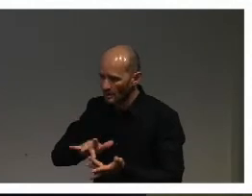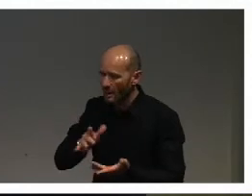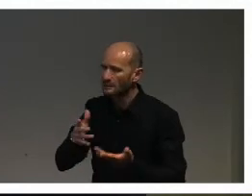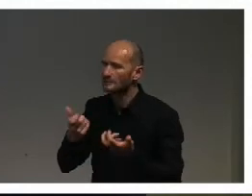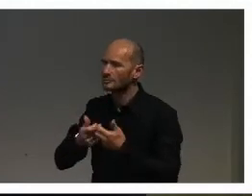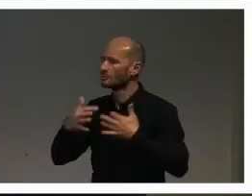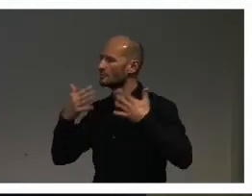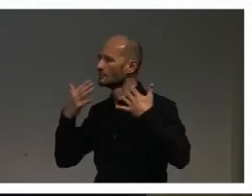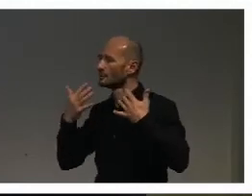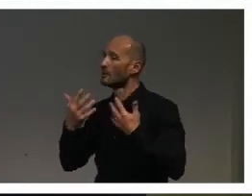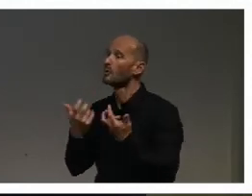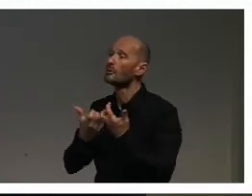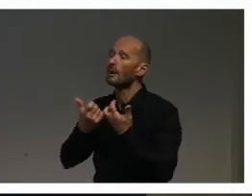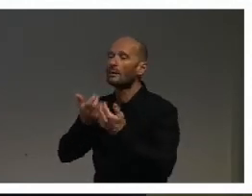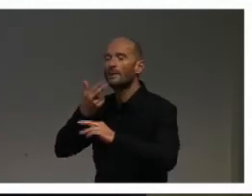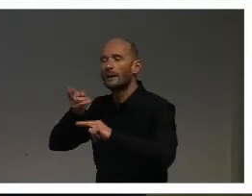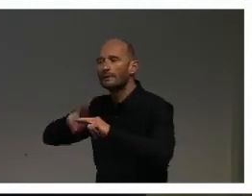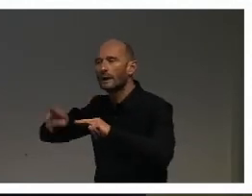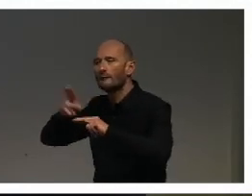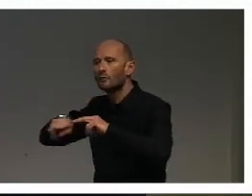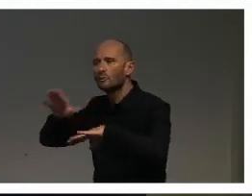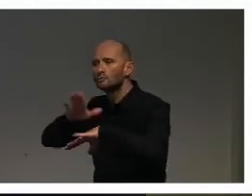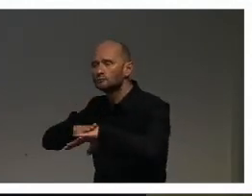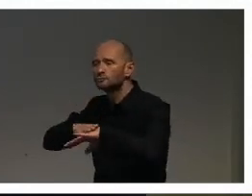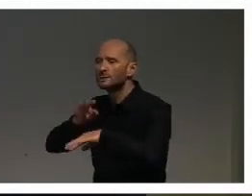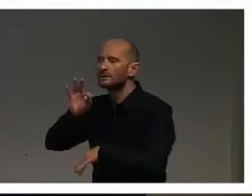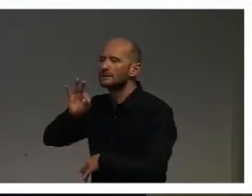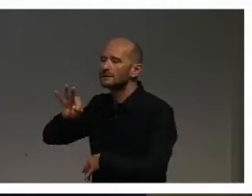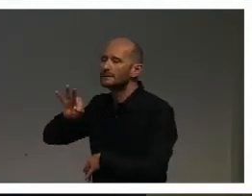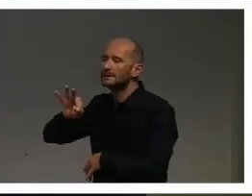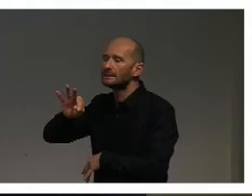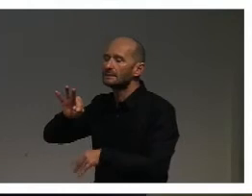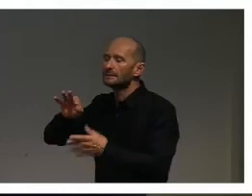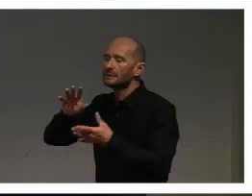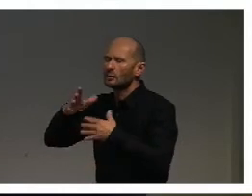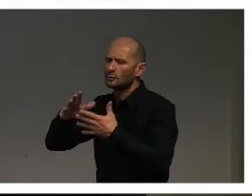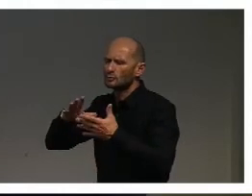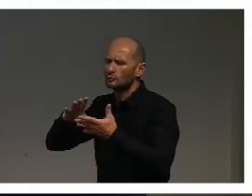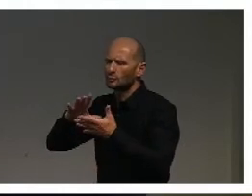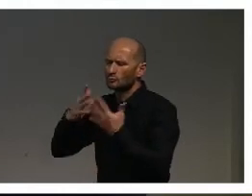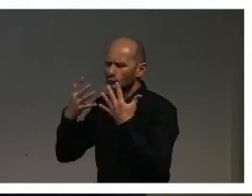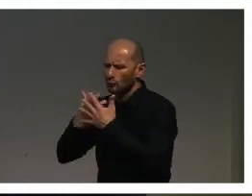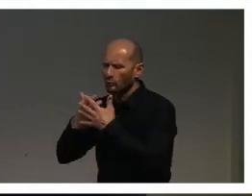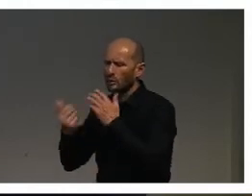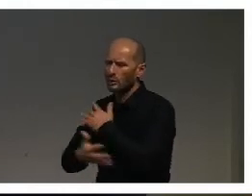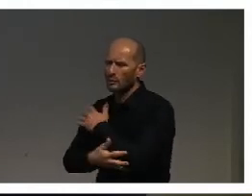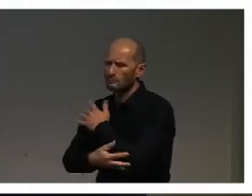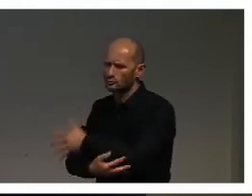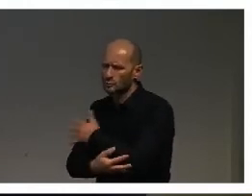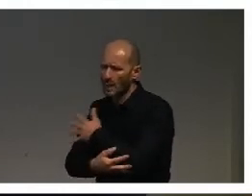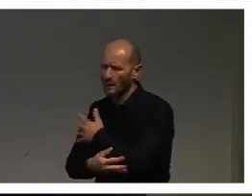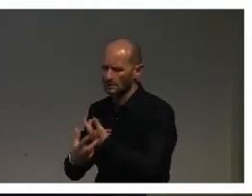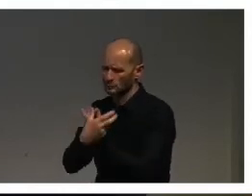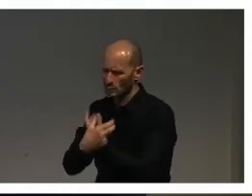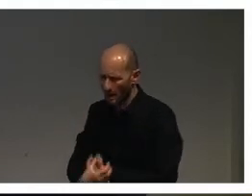existent aussi sur un certain nombre de TMS et en lien avec des expositions à des produits chimiques qui peuvent aussi avoir des